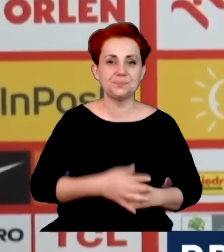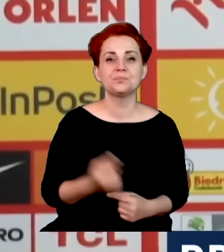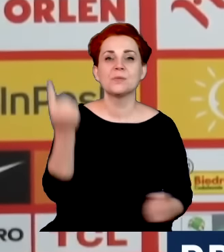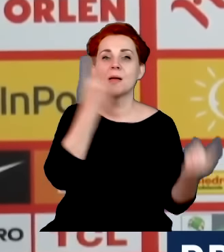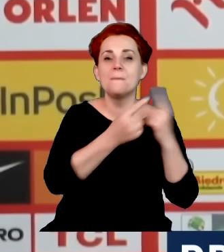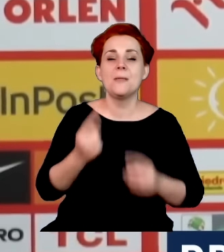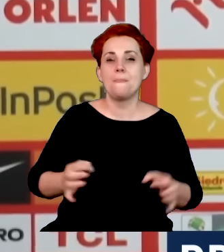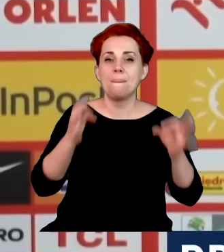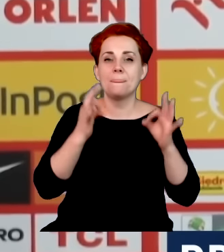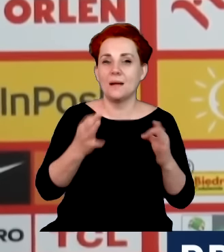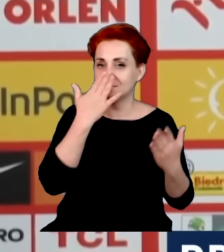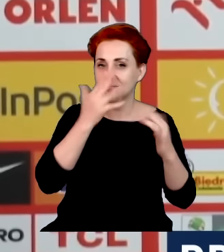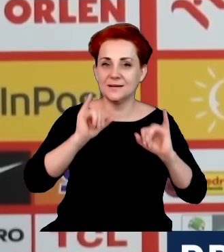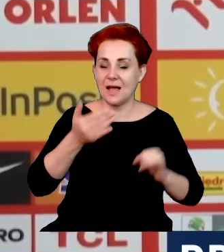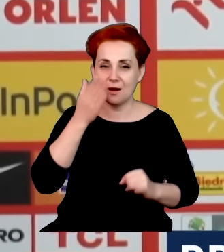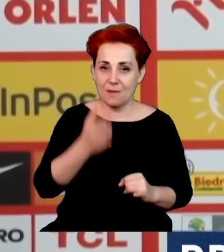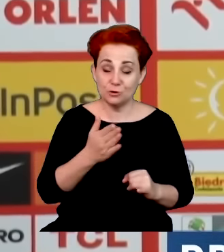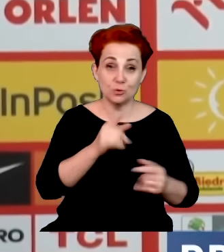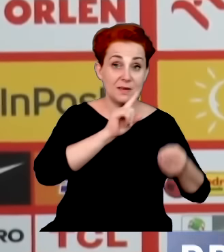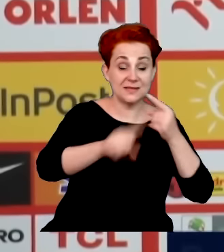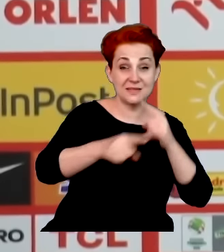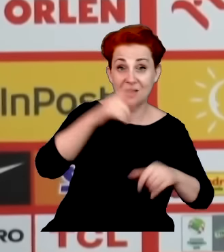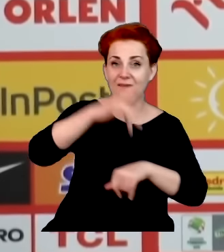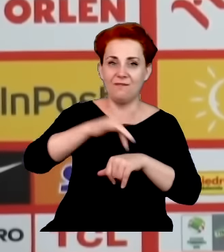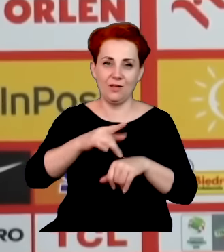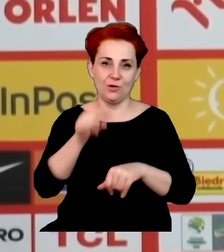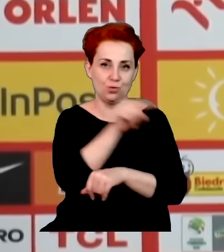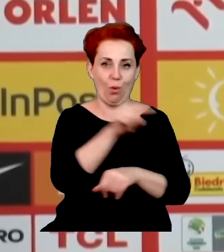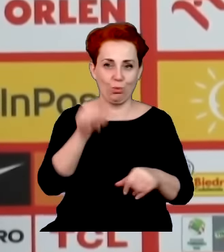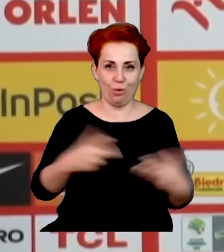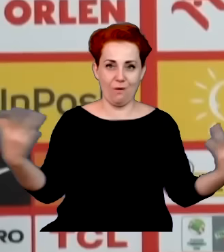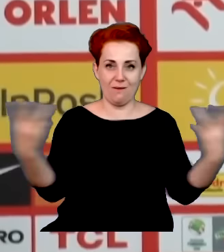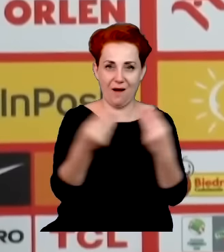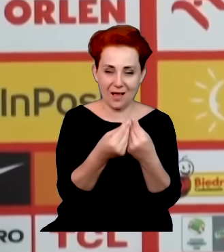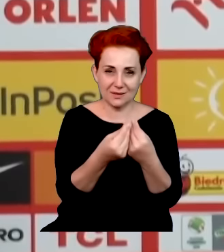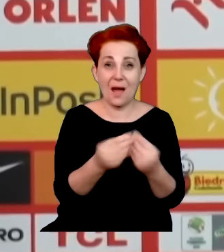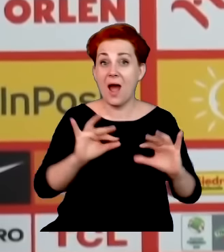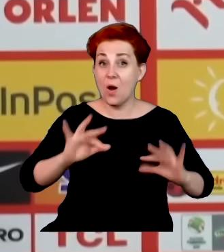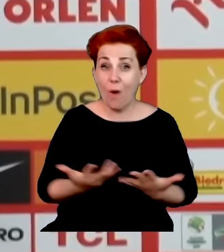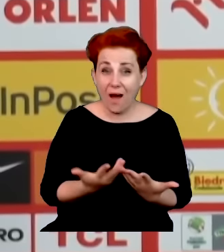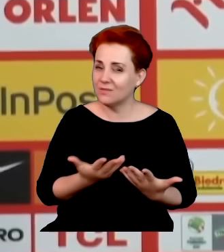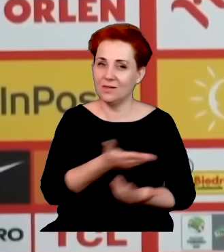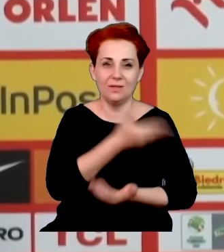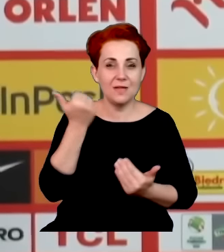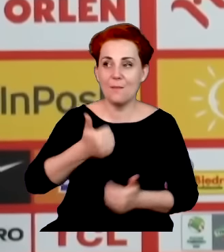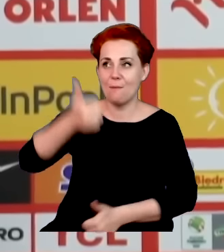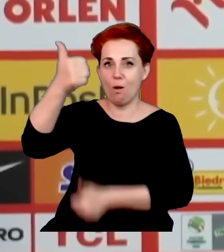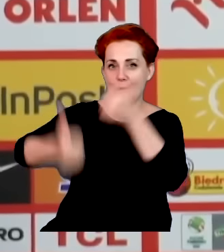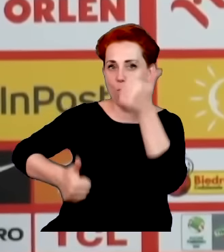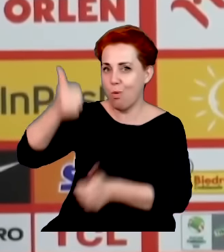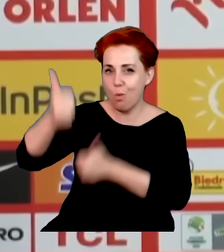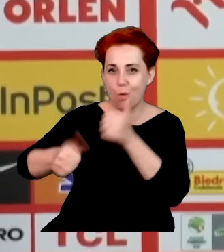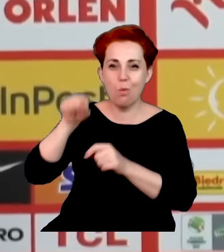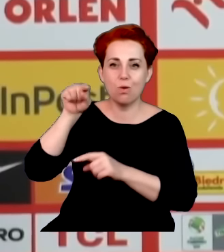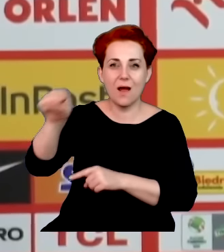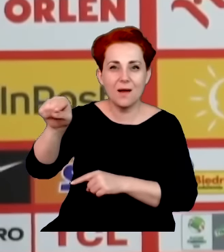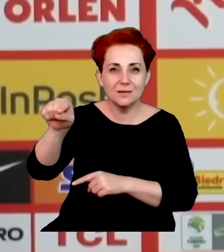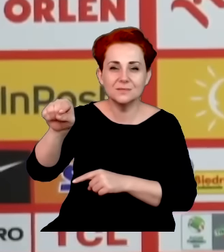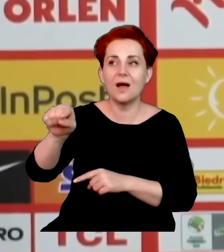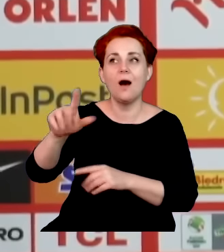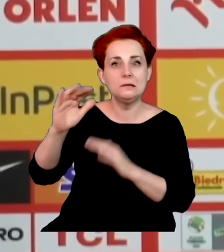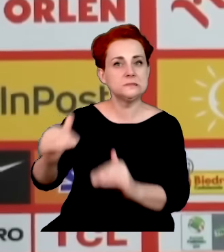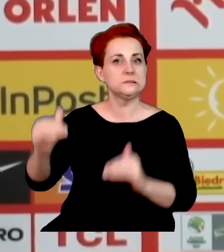żeby styl i wynik szło w parze. Wiadomo, to czasem nie jest takie łatwe, bo jednak rywale są, to jest klasa